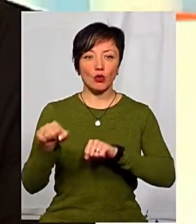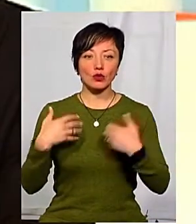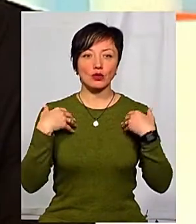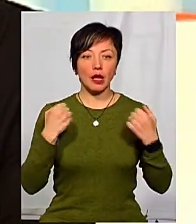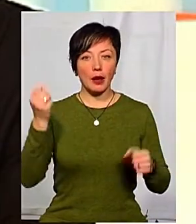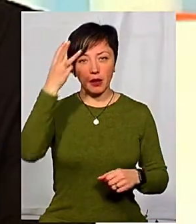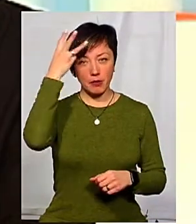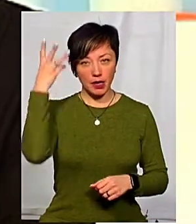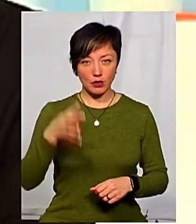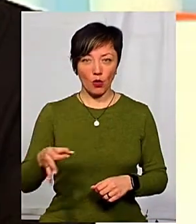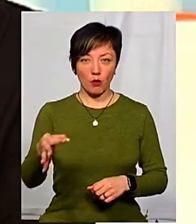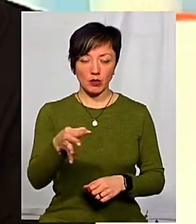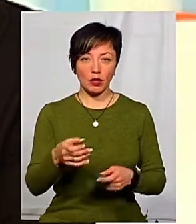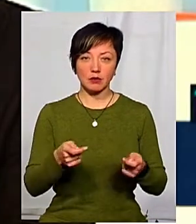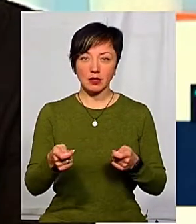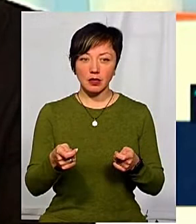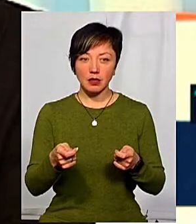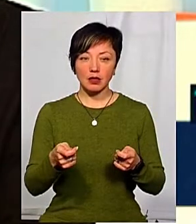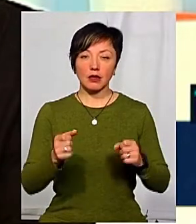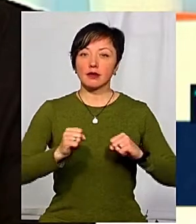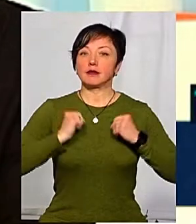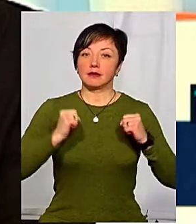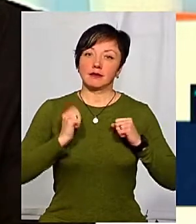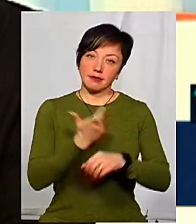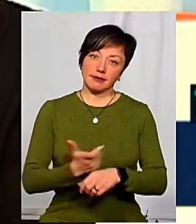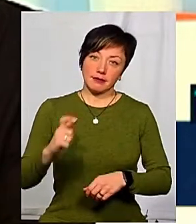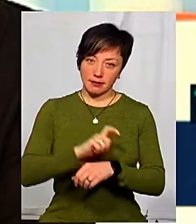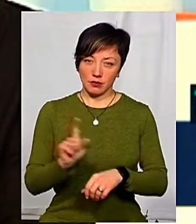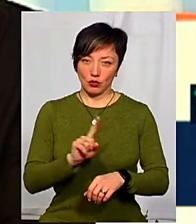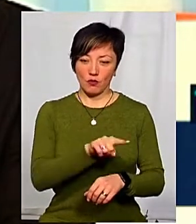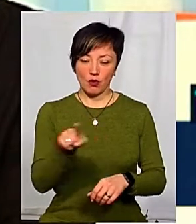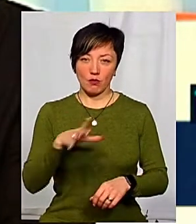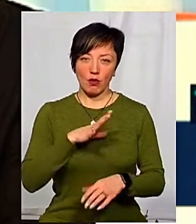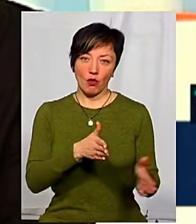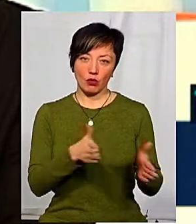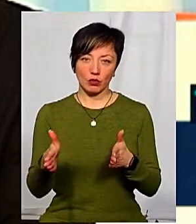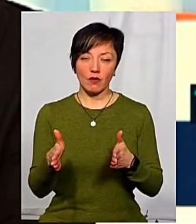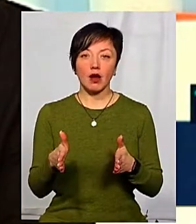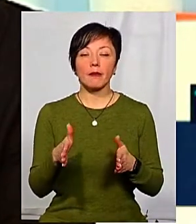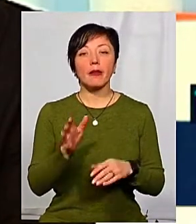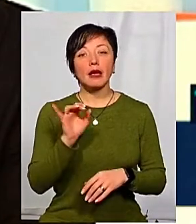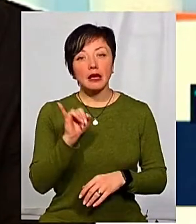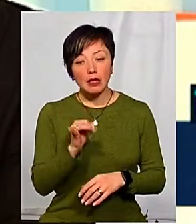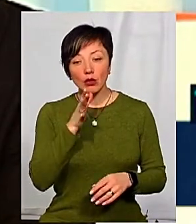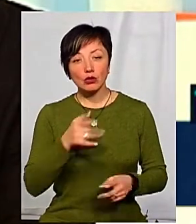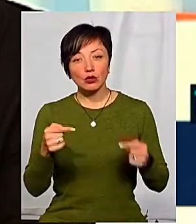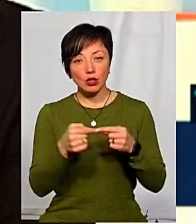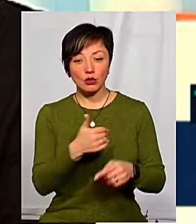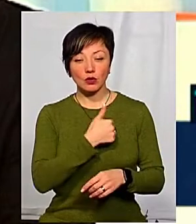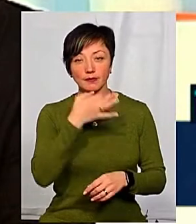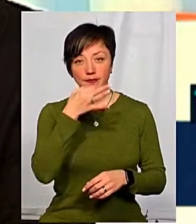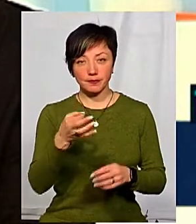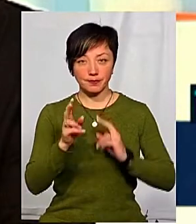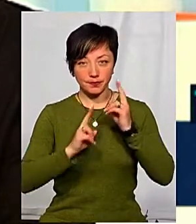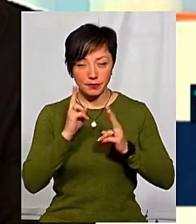здоров'я Хмельницької обласної державної адміністрації прикладає максимум зусиль для того, щоб вони були готові. Одночасно я хотів би зауважити,